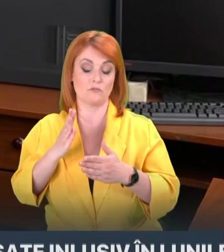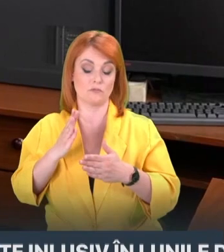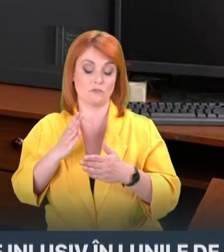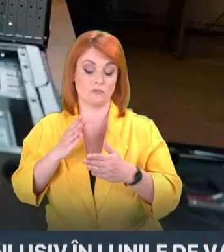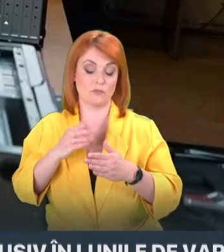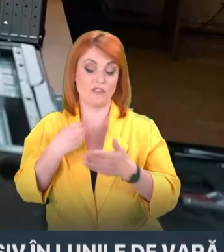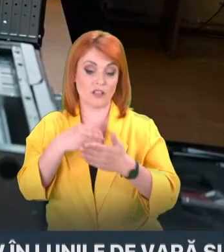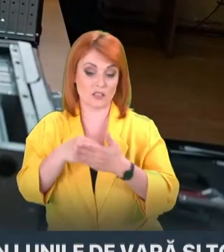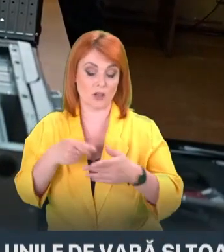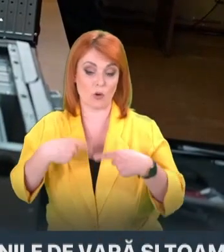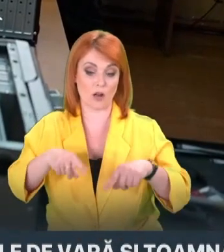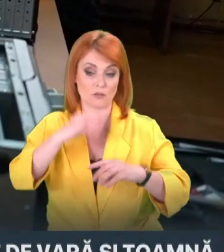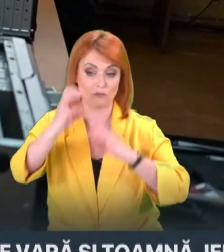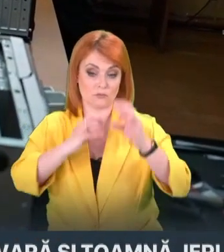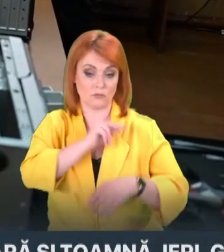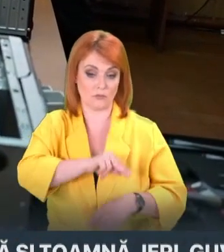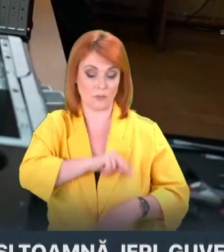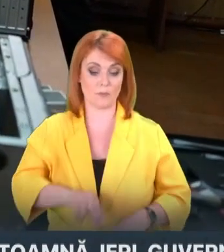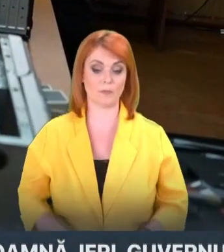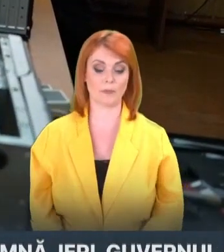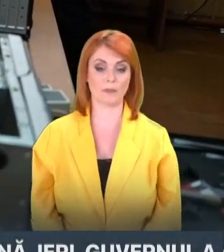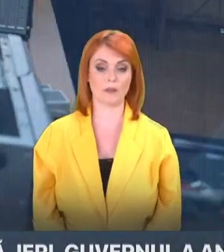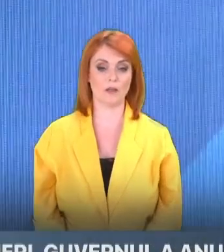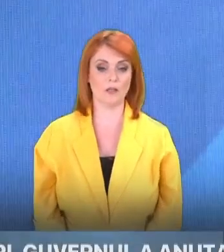Asociația Națională a Companiilor din domeniul TIC.